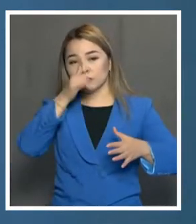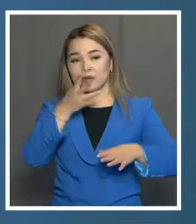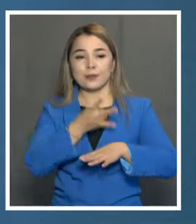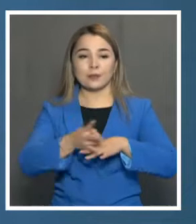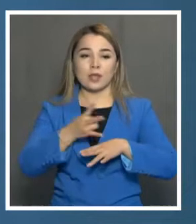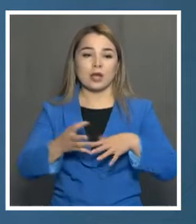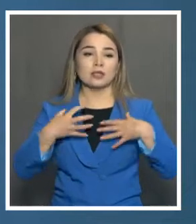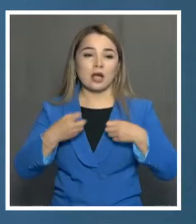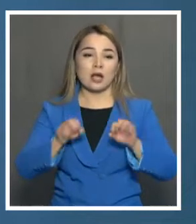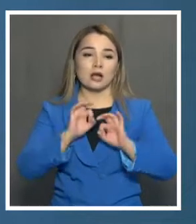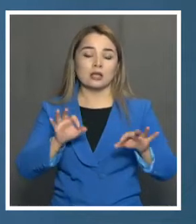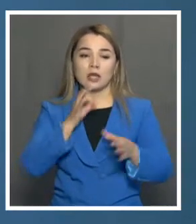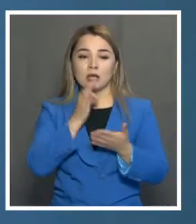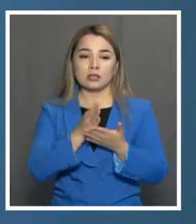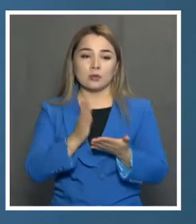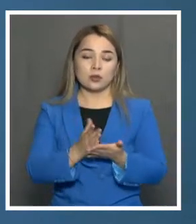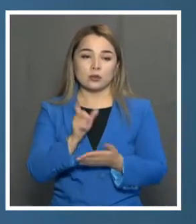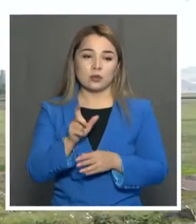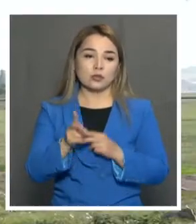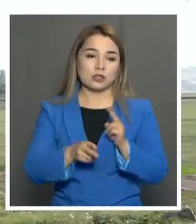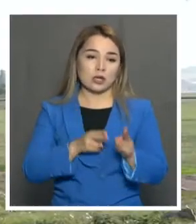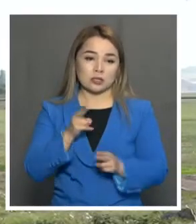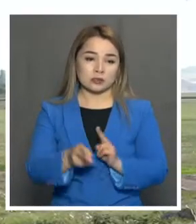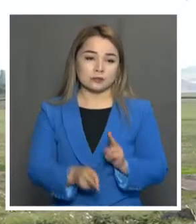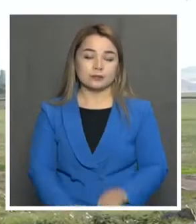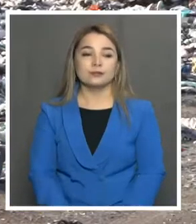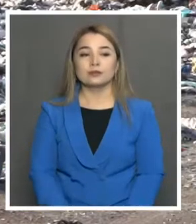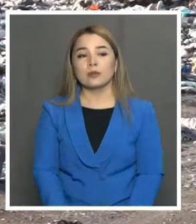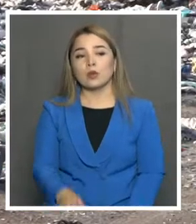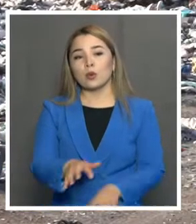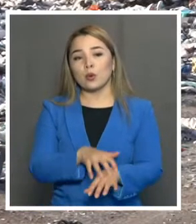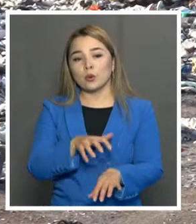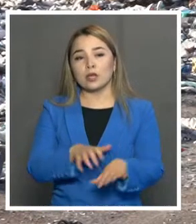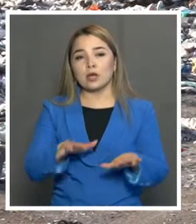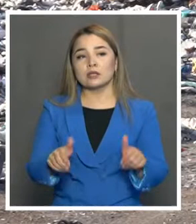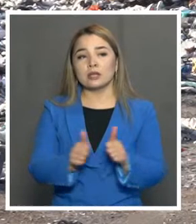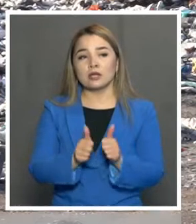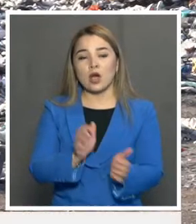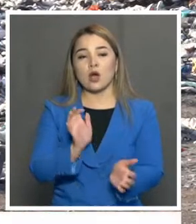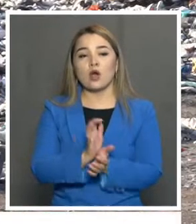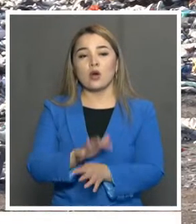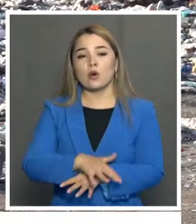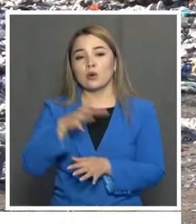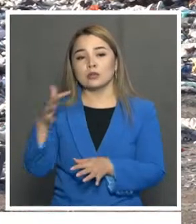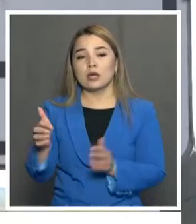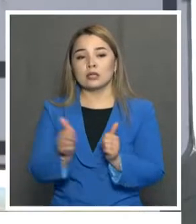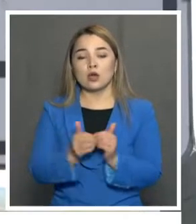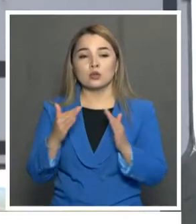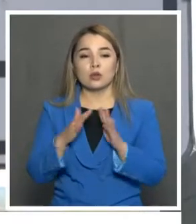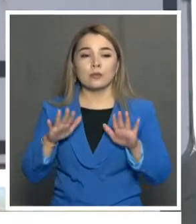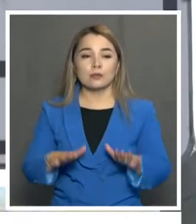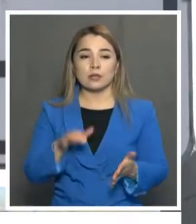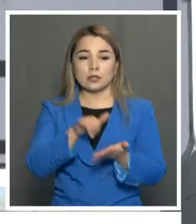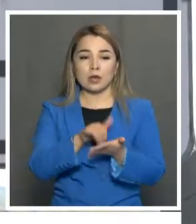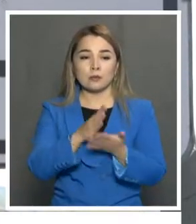Тақырыпты өңірдегі тілші тарқатады. Көкшетаудың іргесіндегі Краснояр елді мекеніндегі қоқыс полигоны үйлерге тым жақын орналасқан.